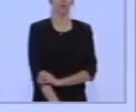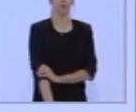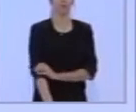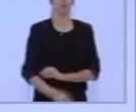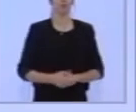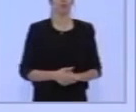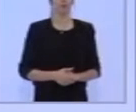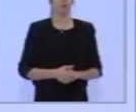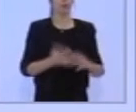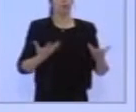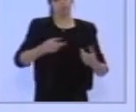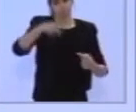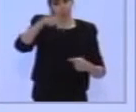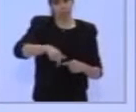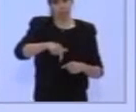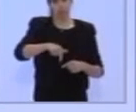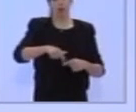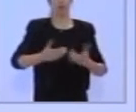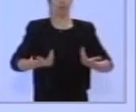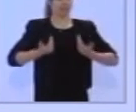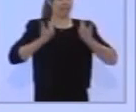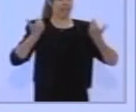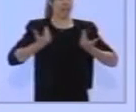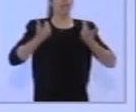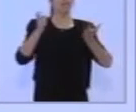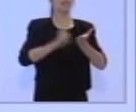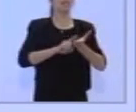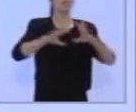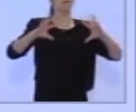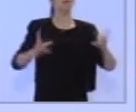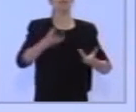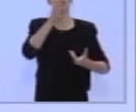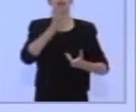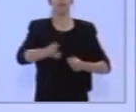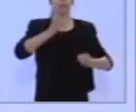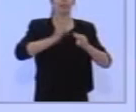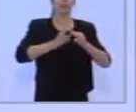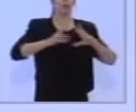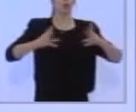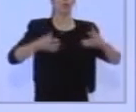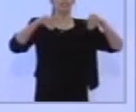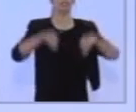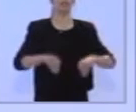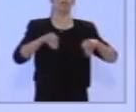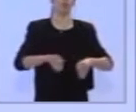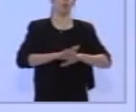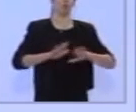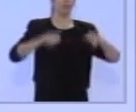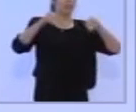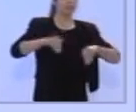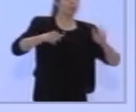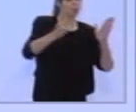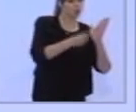Σήμερα, εμείς οι νέοι πρέπει να κάνουμε σύνθημά μας τη λέξη σεβασμό. Σεβασμό στους θεσμούς. Σεβασμό στο